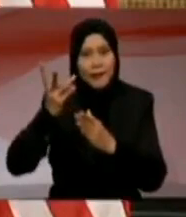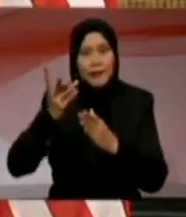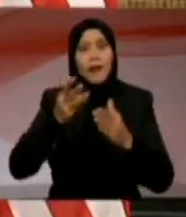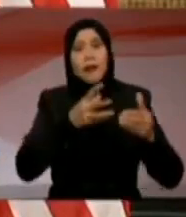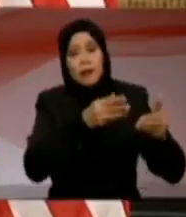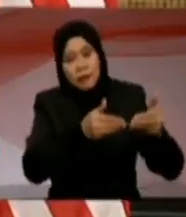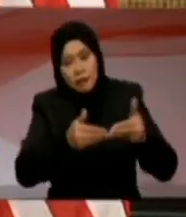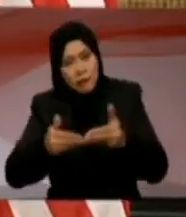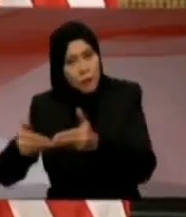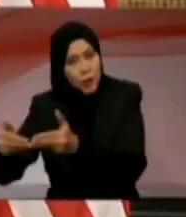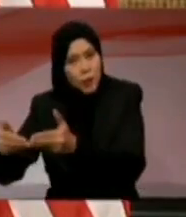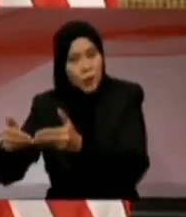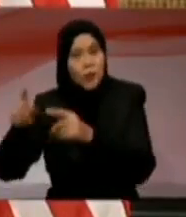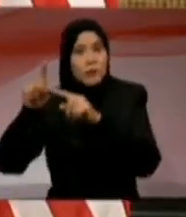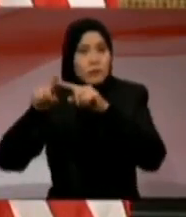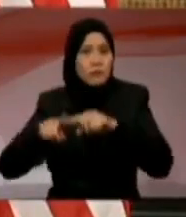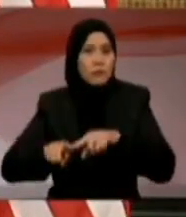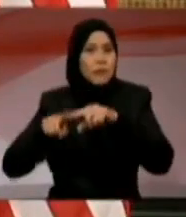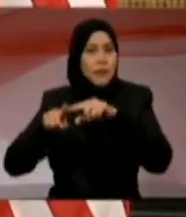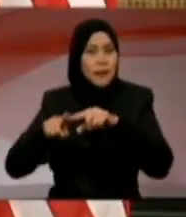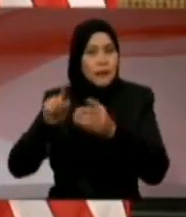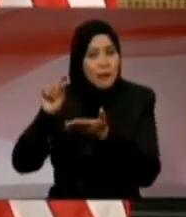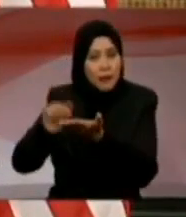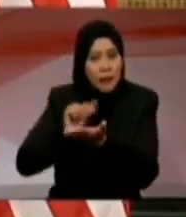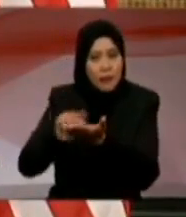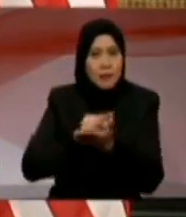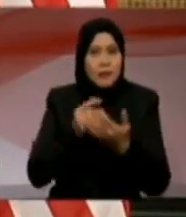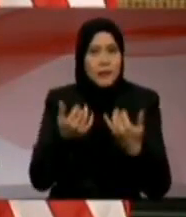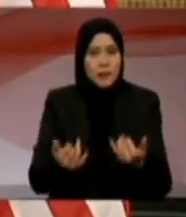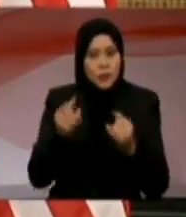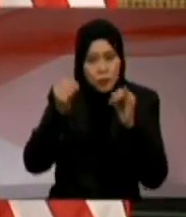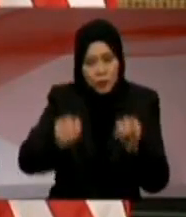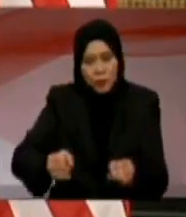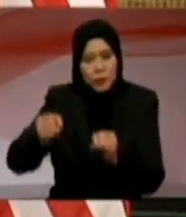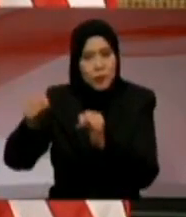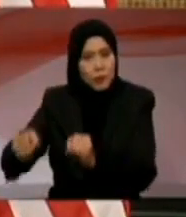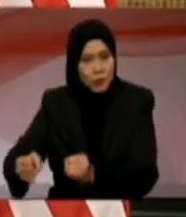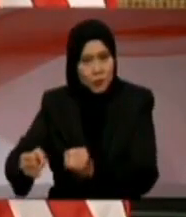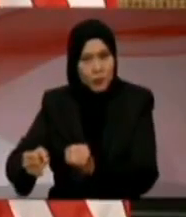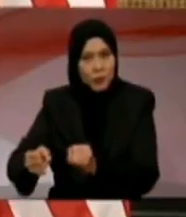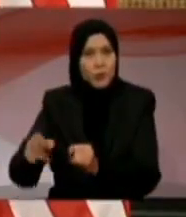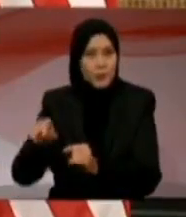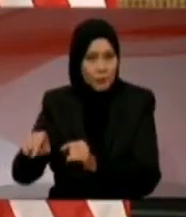boleh diberikan the takluk pada keadaan gaji semasa individu yang berkenaan